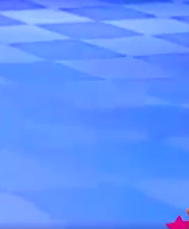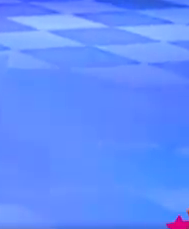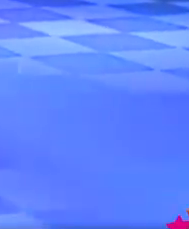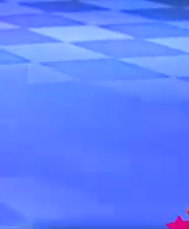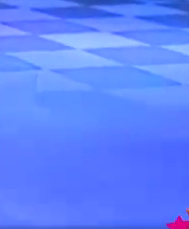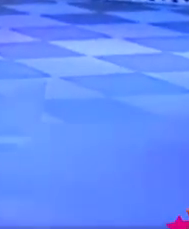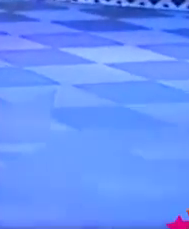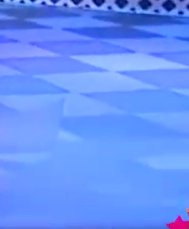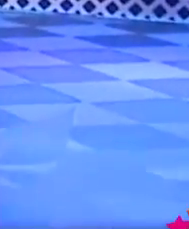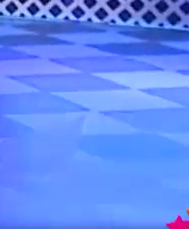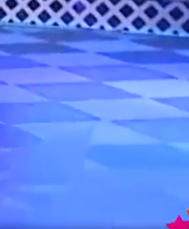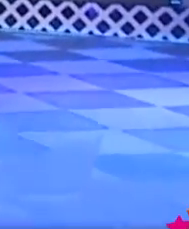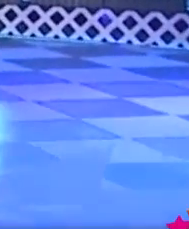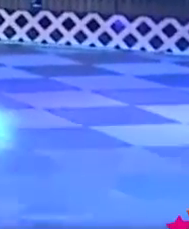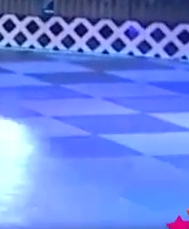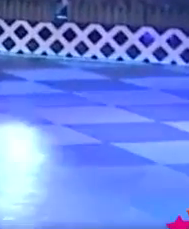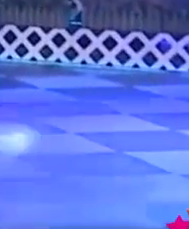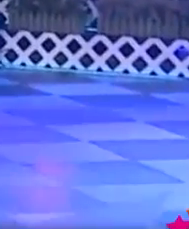이제는